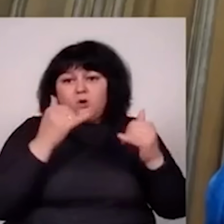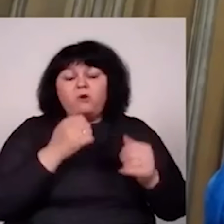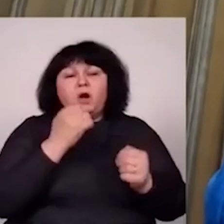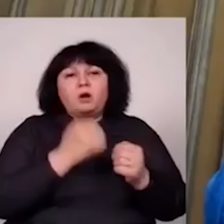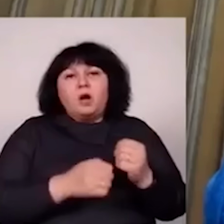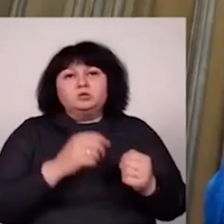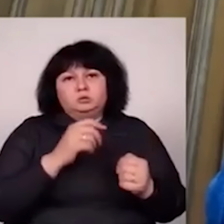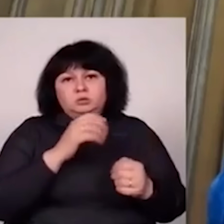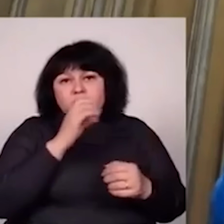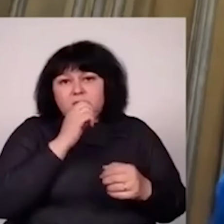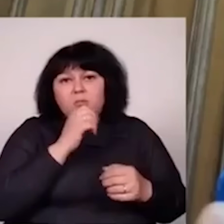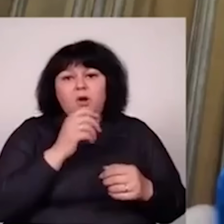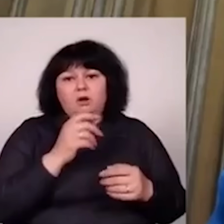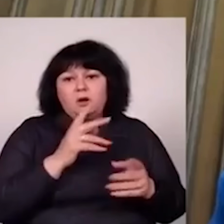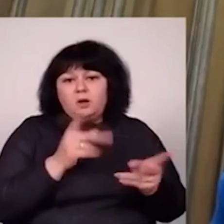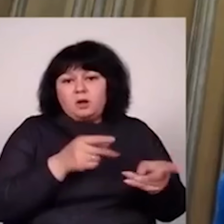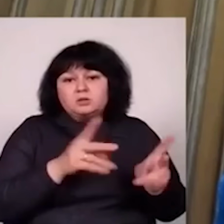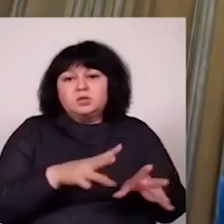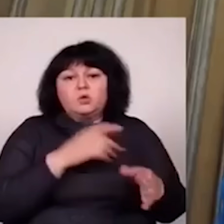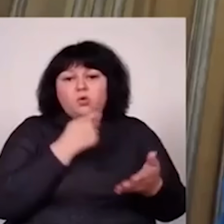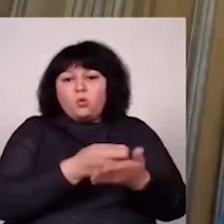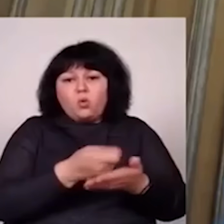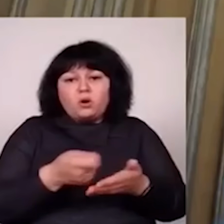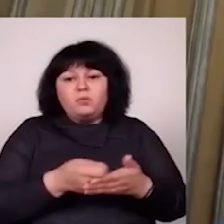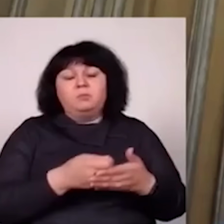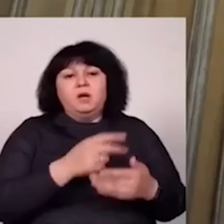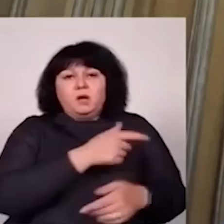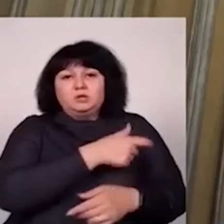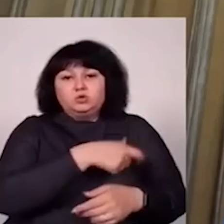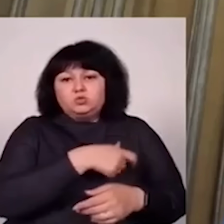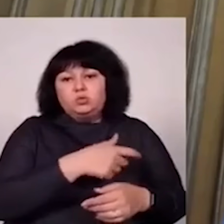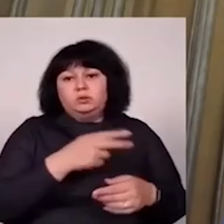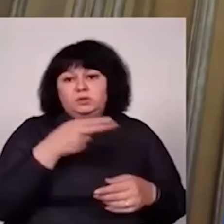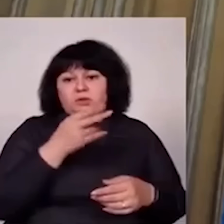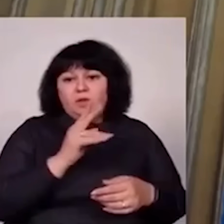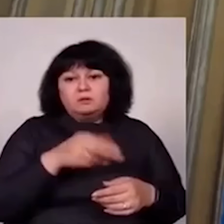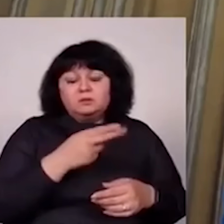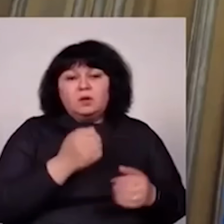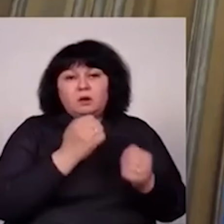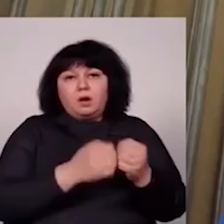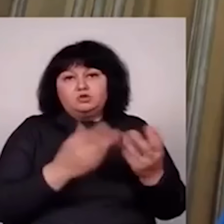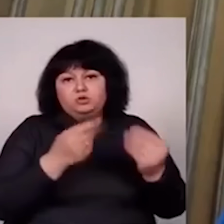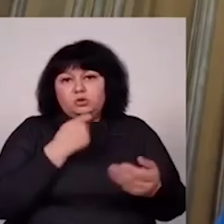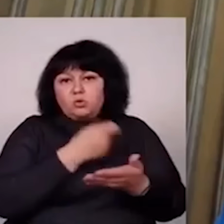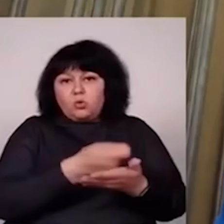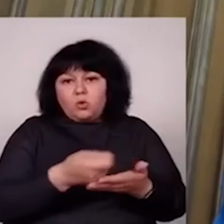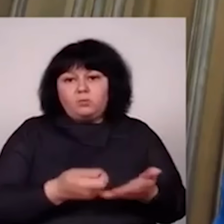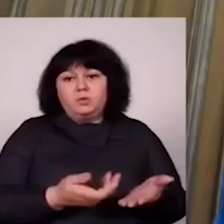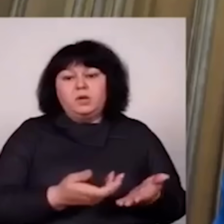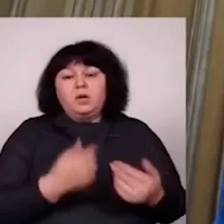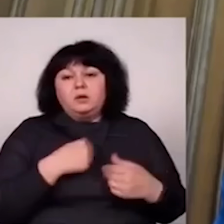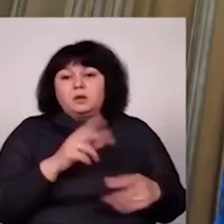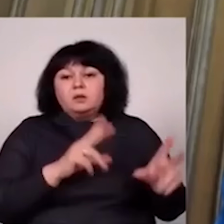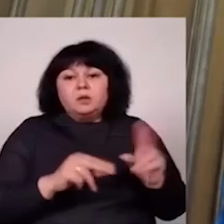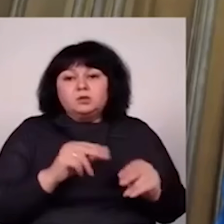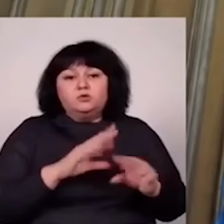собаку кормим, который там остался, сотрудники ДНД это делают каждый день. Я надеюсь,